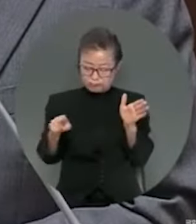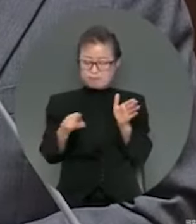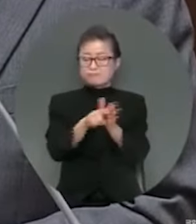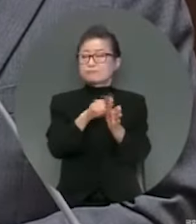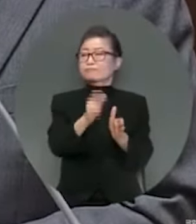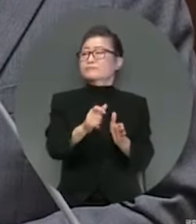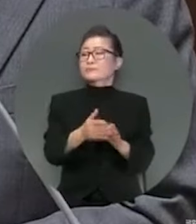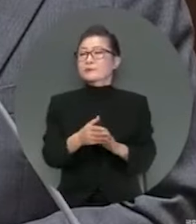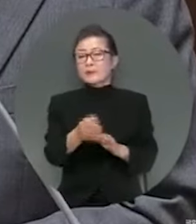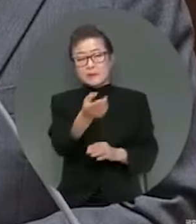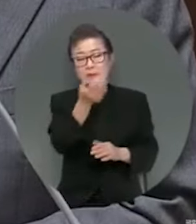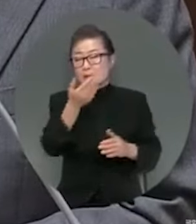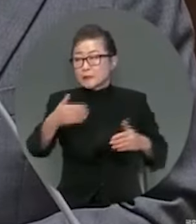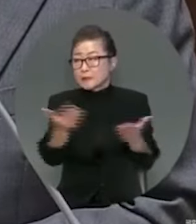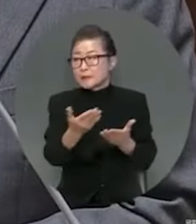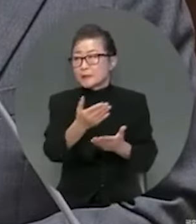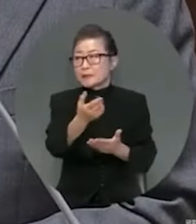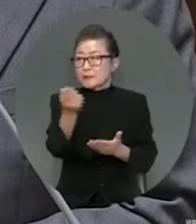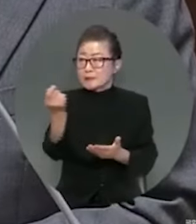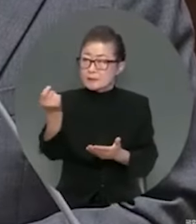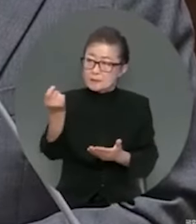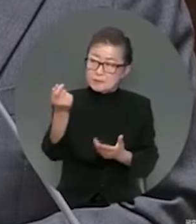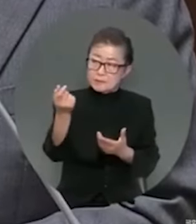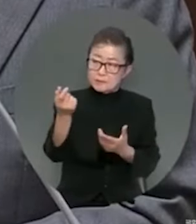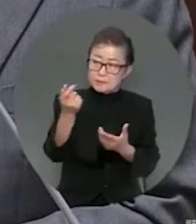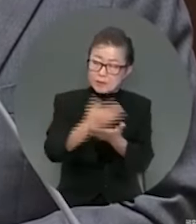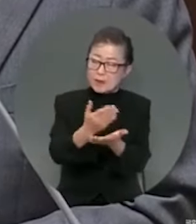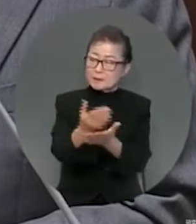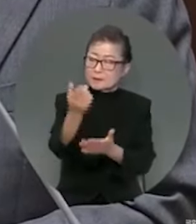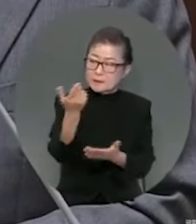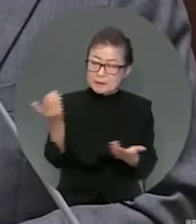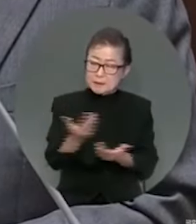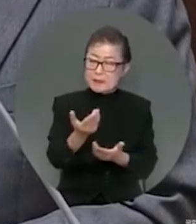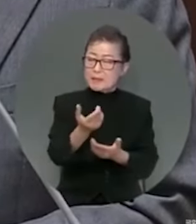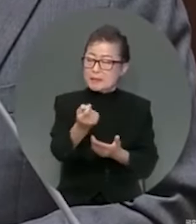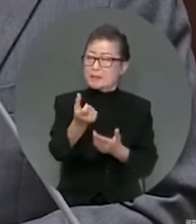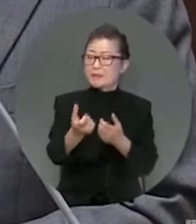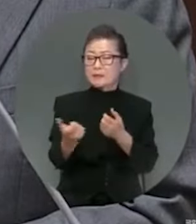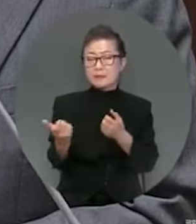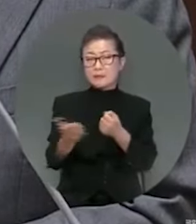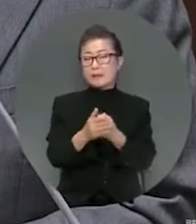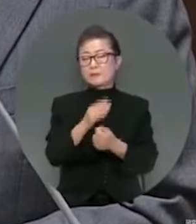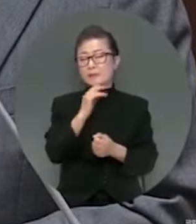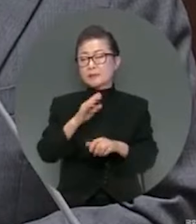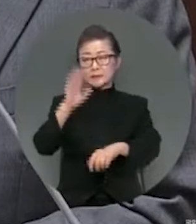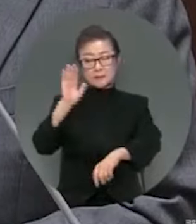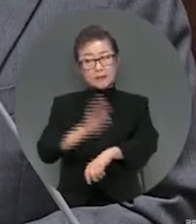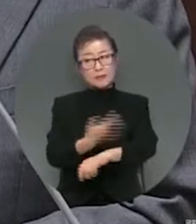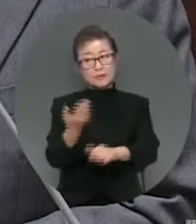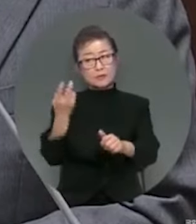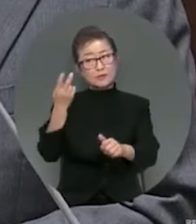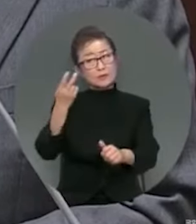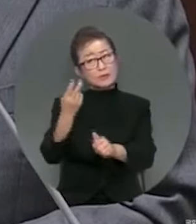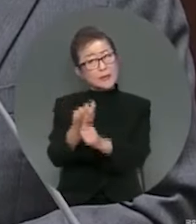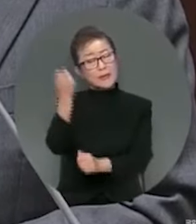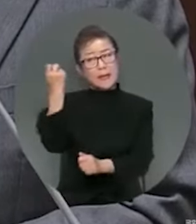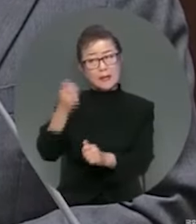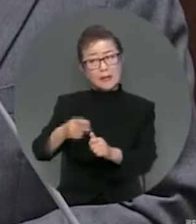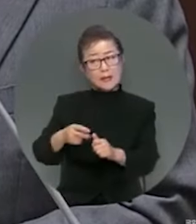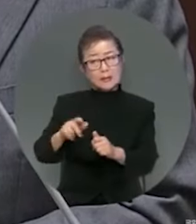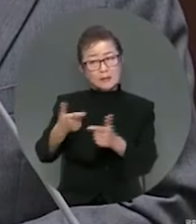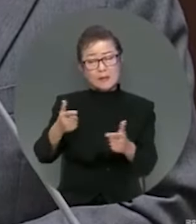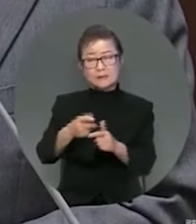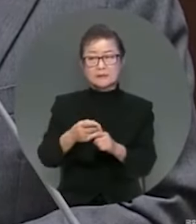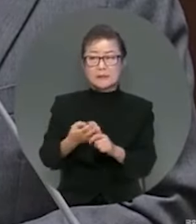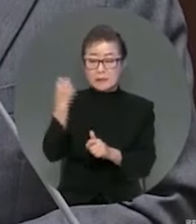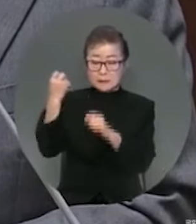일 때문에 이런 그 잘못된 탄핵 이런 쪽으로 가고 있지는